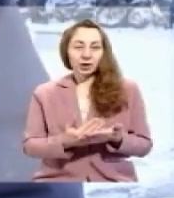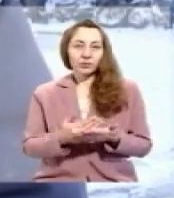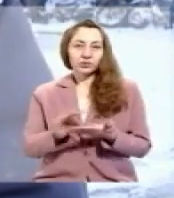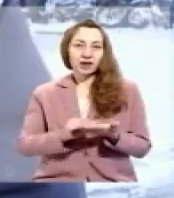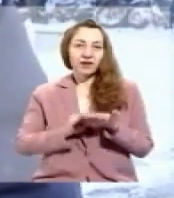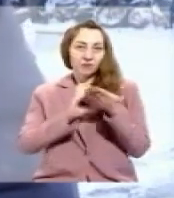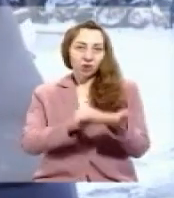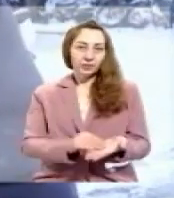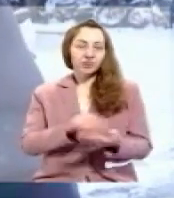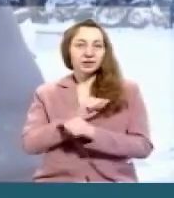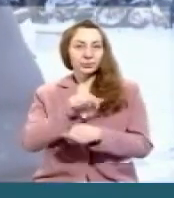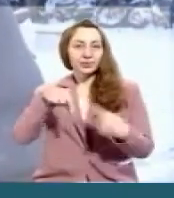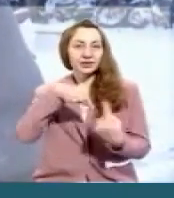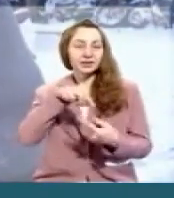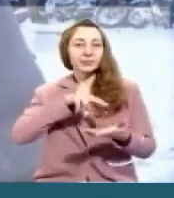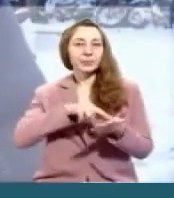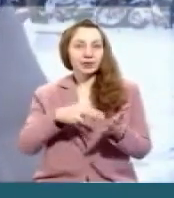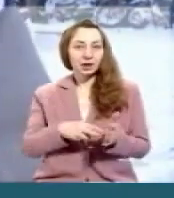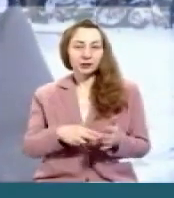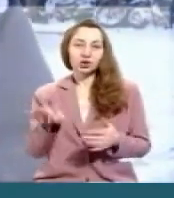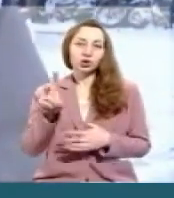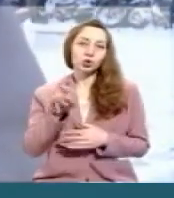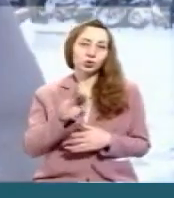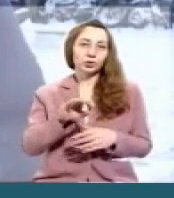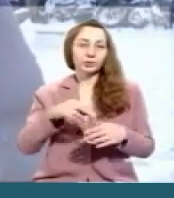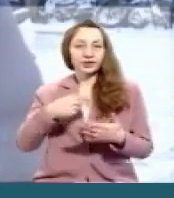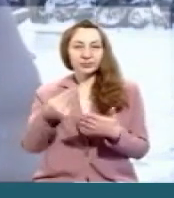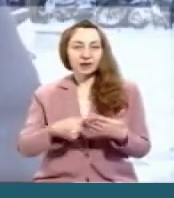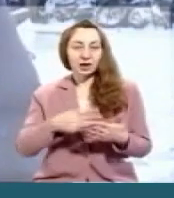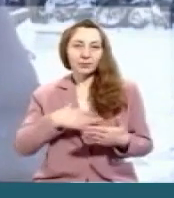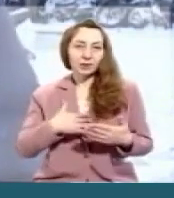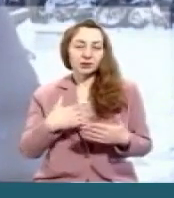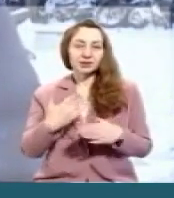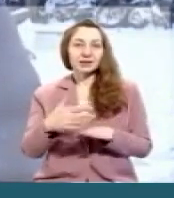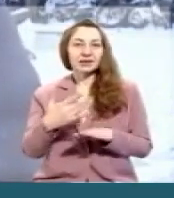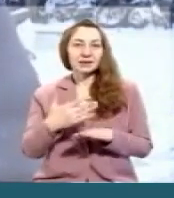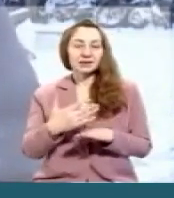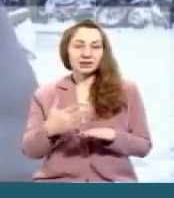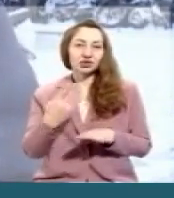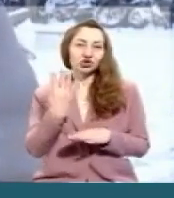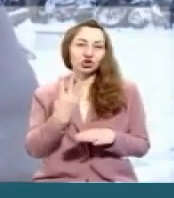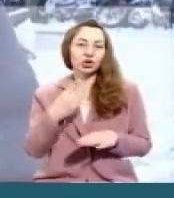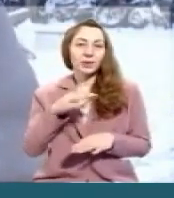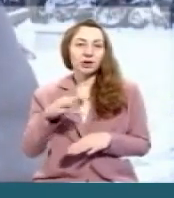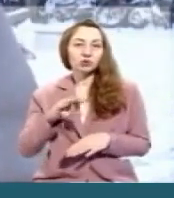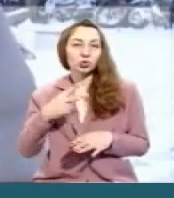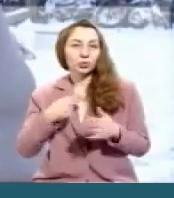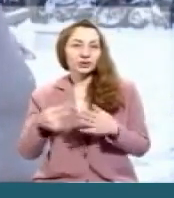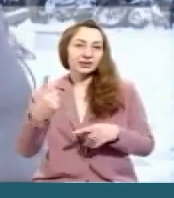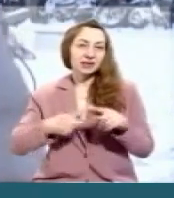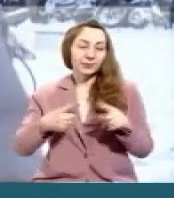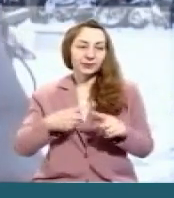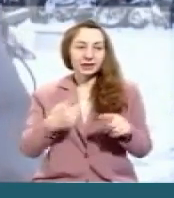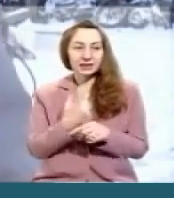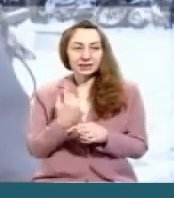екенін естіп, мамыр айында өтініш бердім. Маусымда өтінішім қабылданып, мемлекет кәсіп бастауым үшін 4 миллион теңге несие берді.